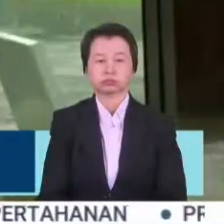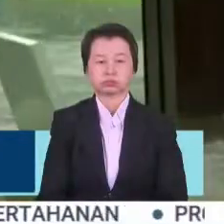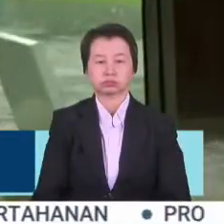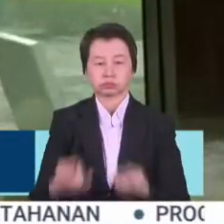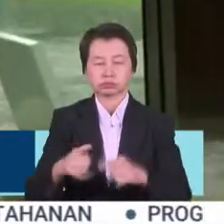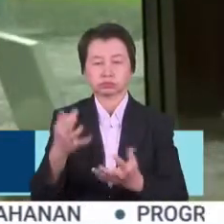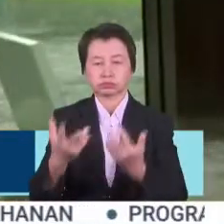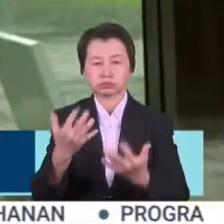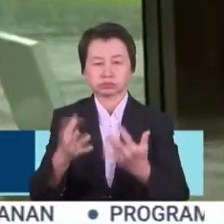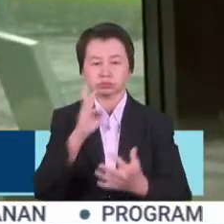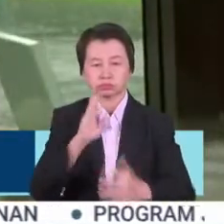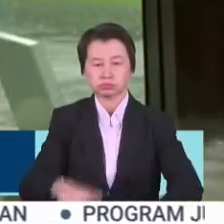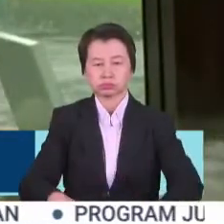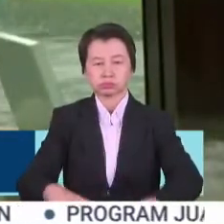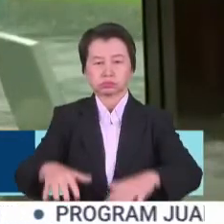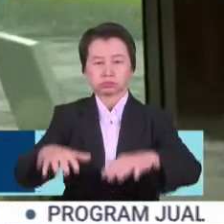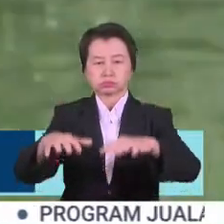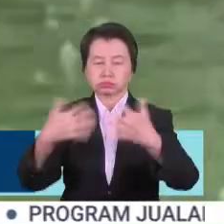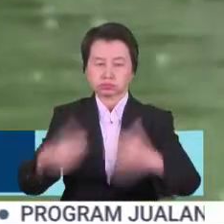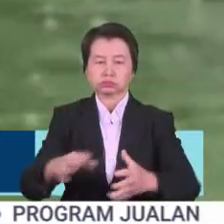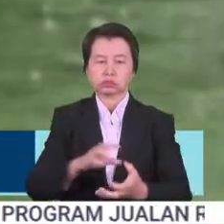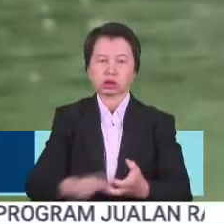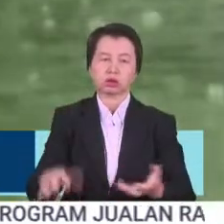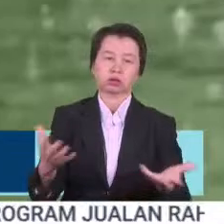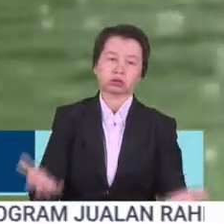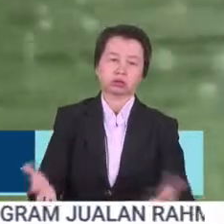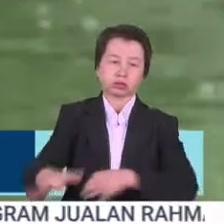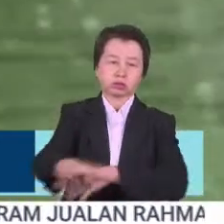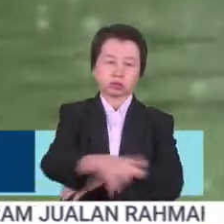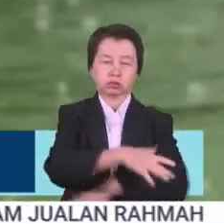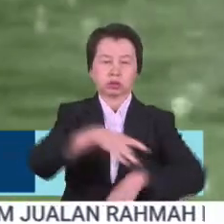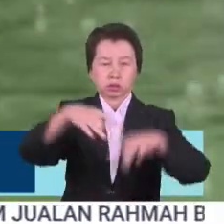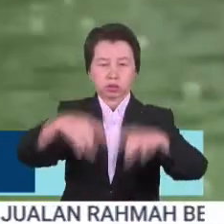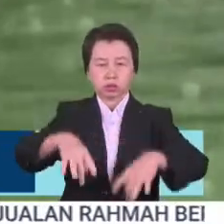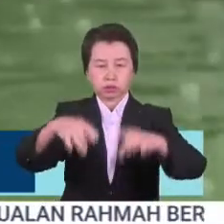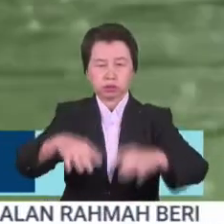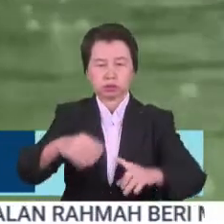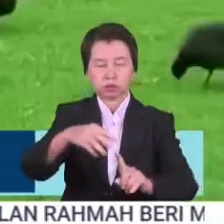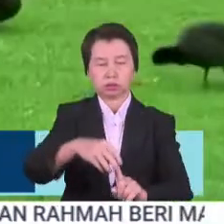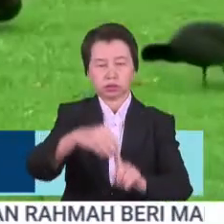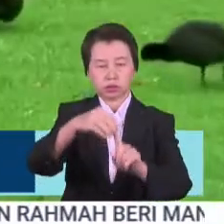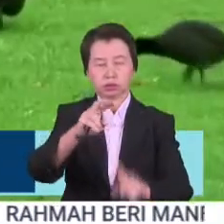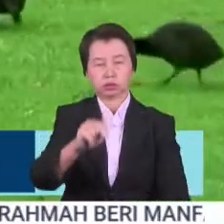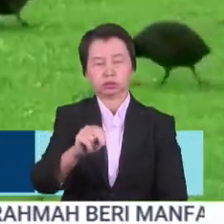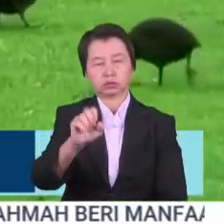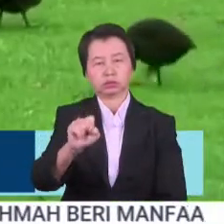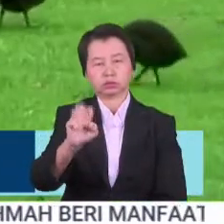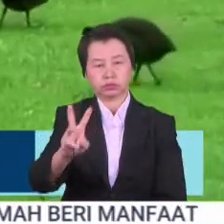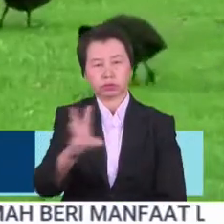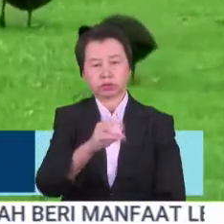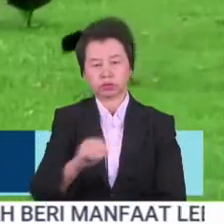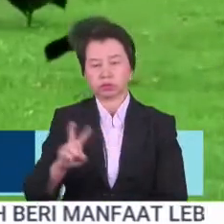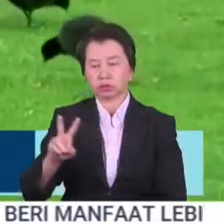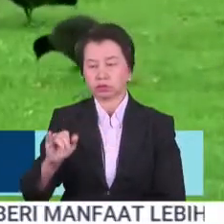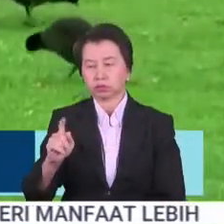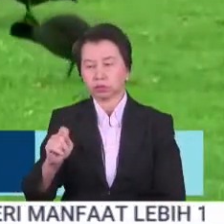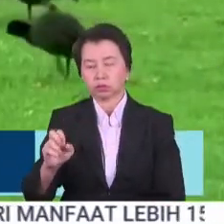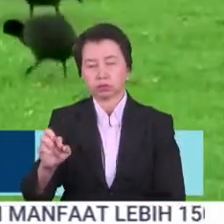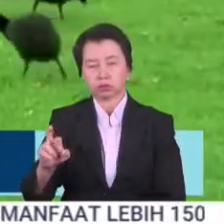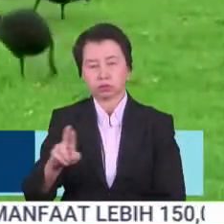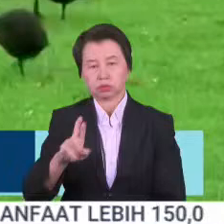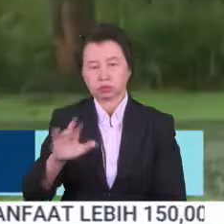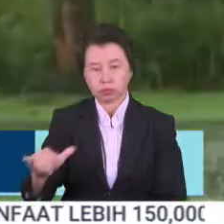Insiden kebakaran dan banjir yang telah menjejaskan sebahagian pantai timur Australia terutamanya di New South Wales dan Victoria. Menurut